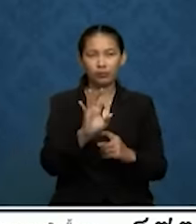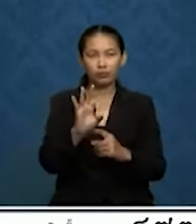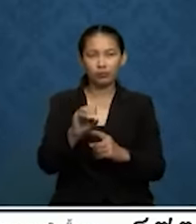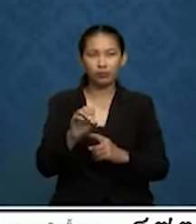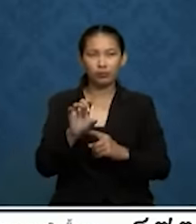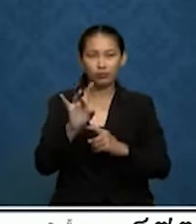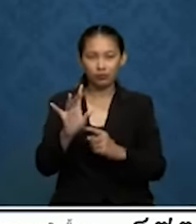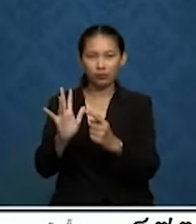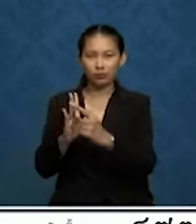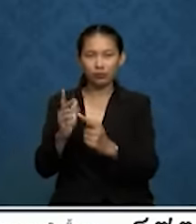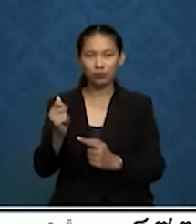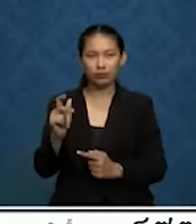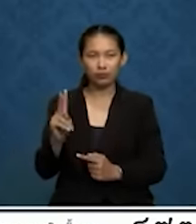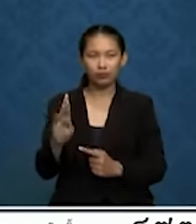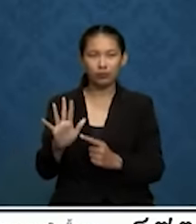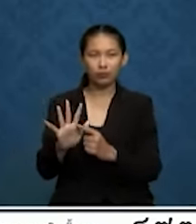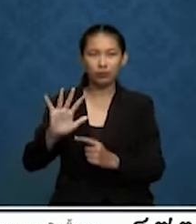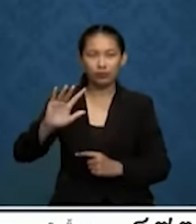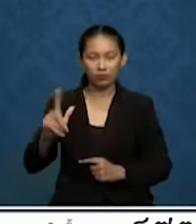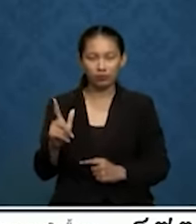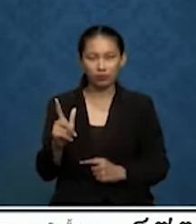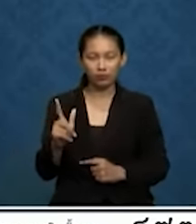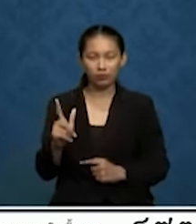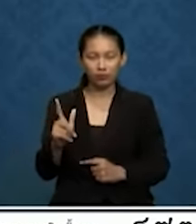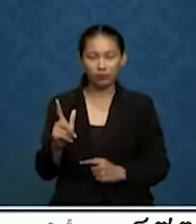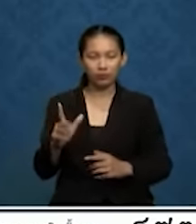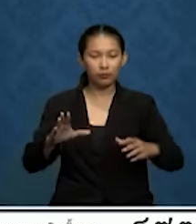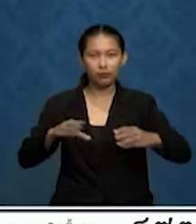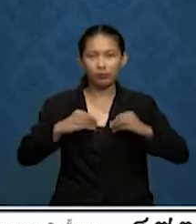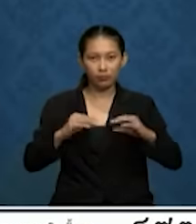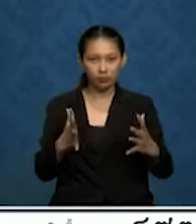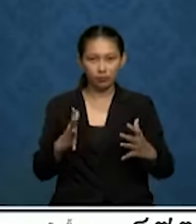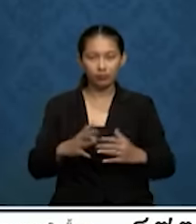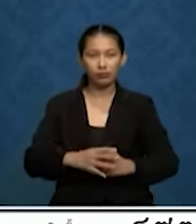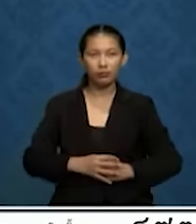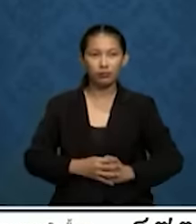498นายเอกราชอุดมอำนวย ไม่เห็นชอบครับ